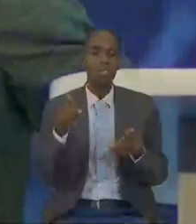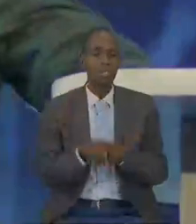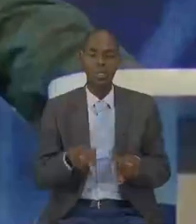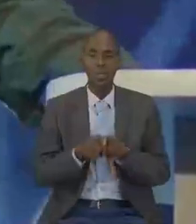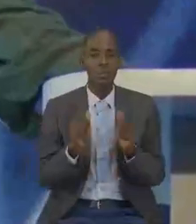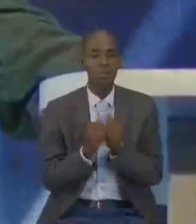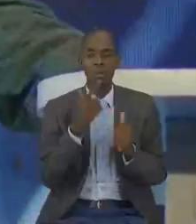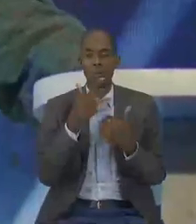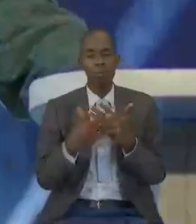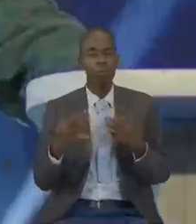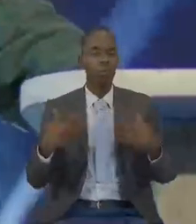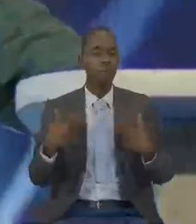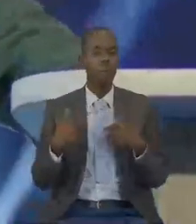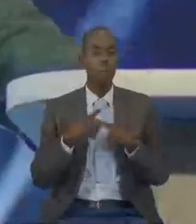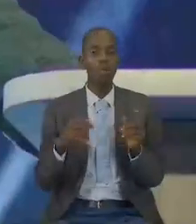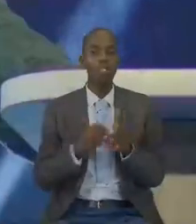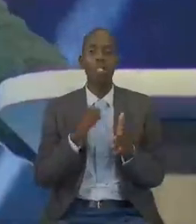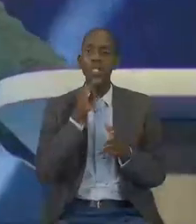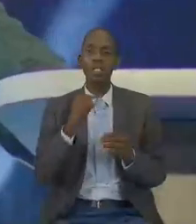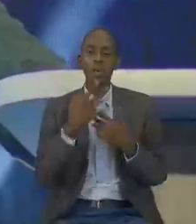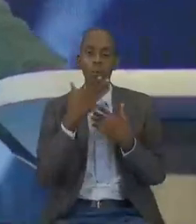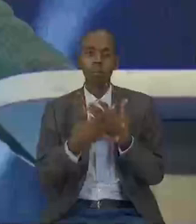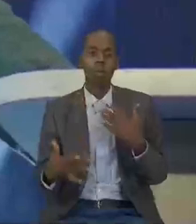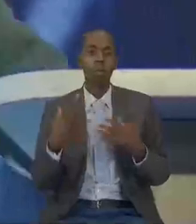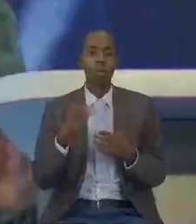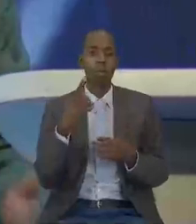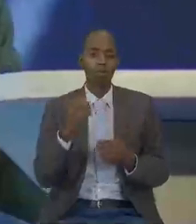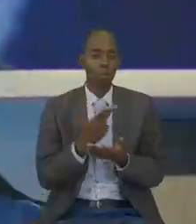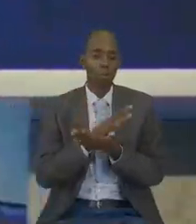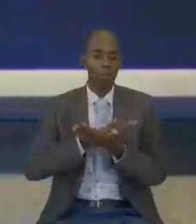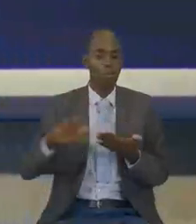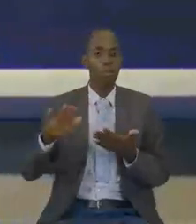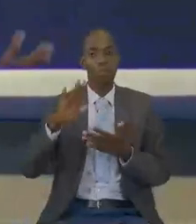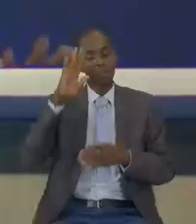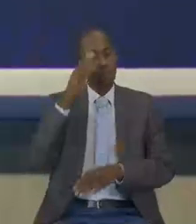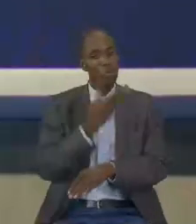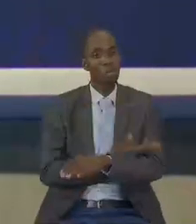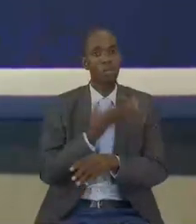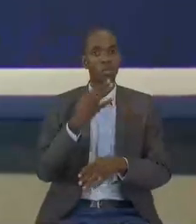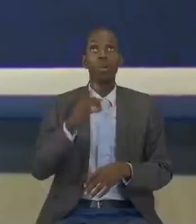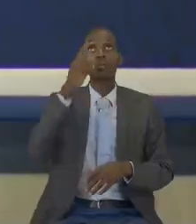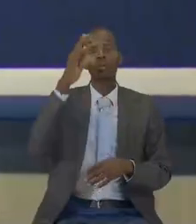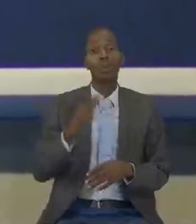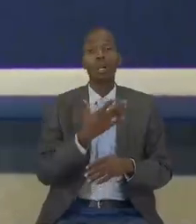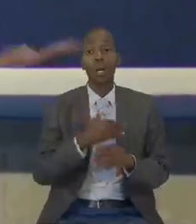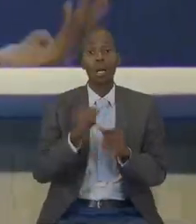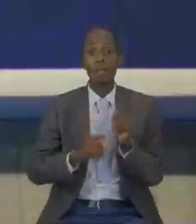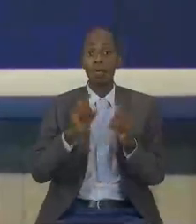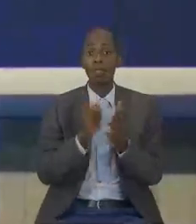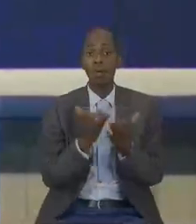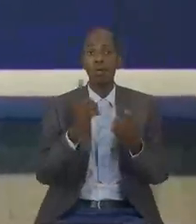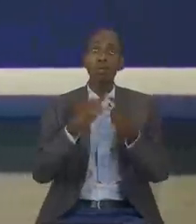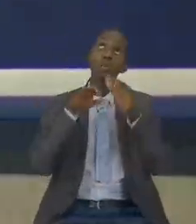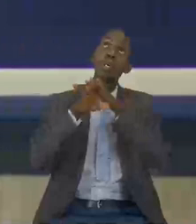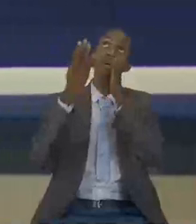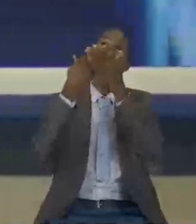ce n'est pas le sang d'un animal. C'est le sang du Fils unique de Dieu. Et quiconque veut